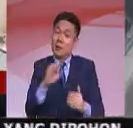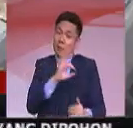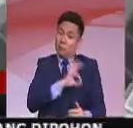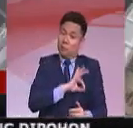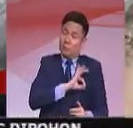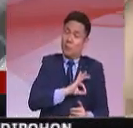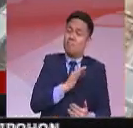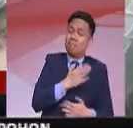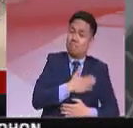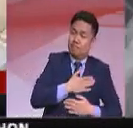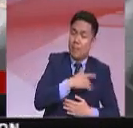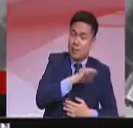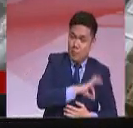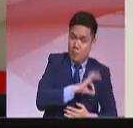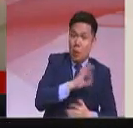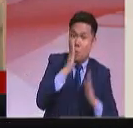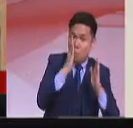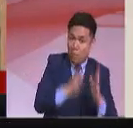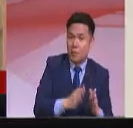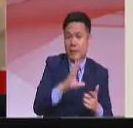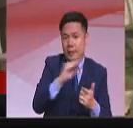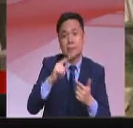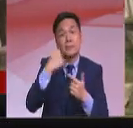dan pihak terlibat.